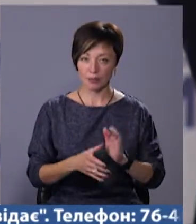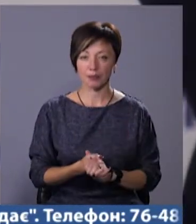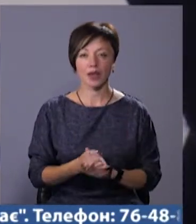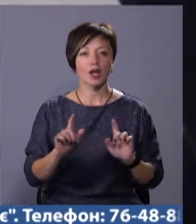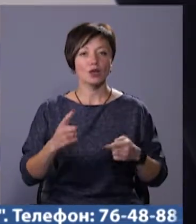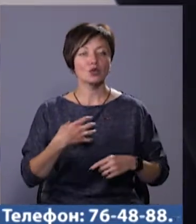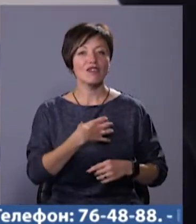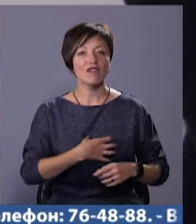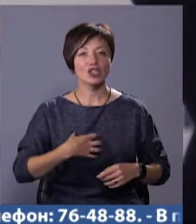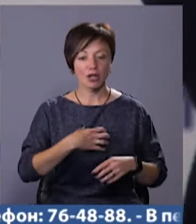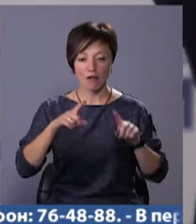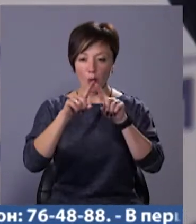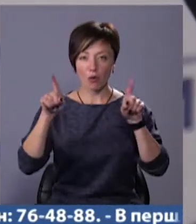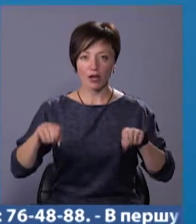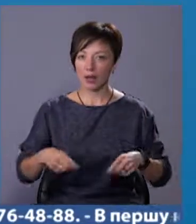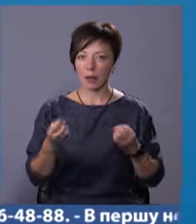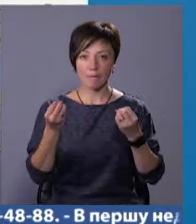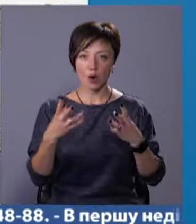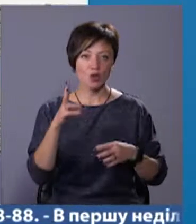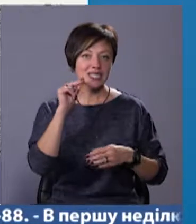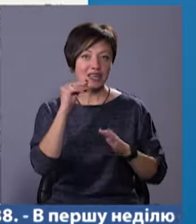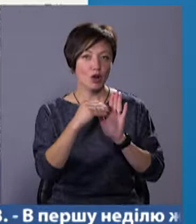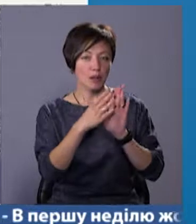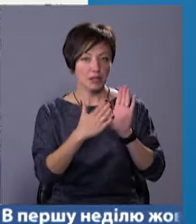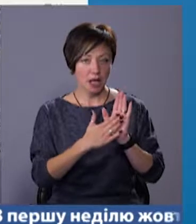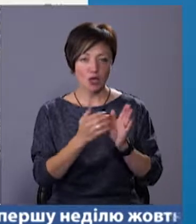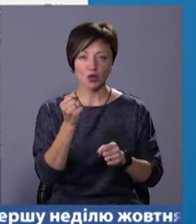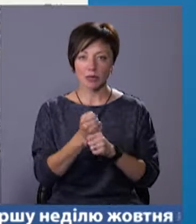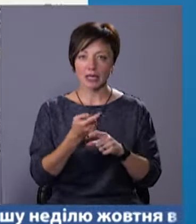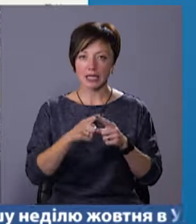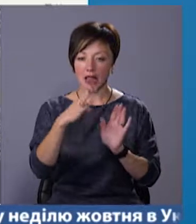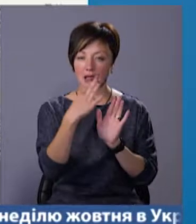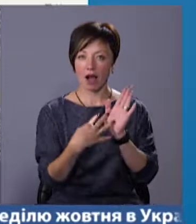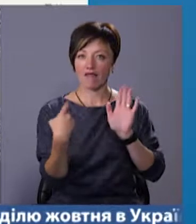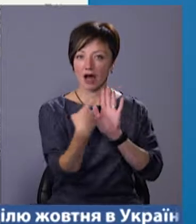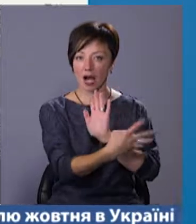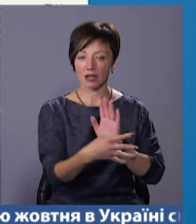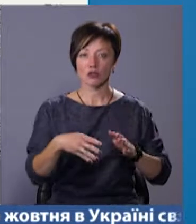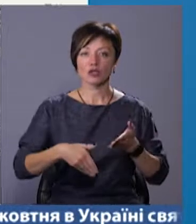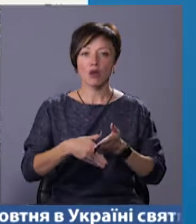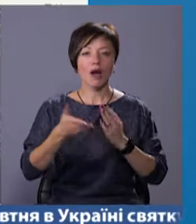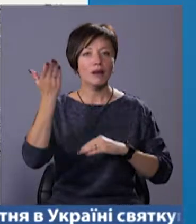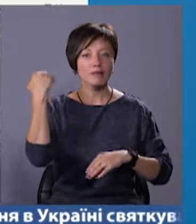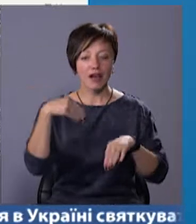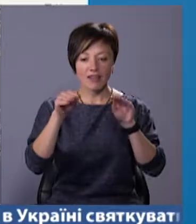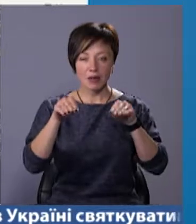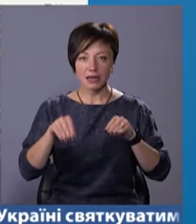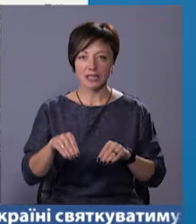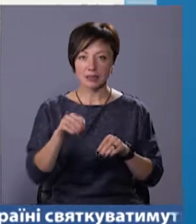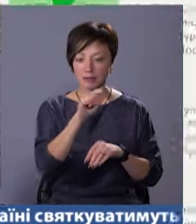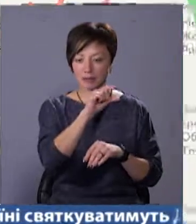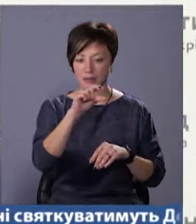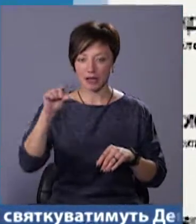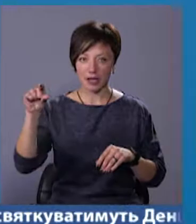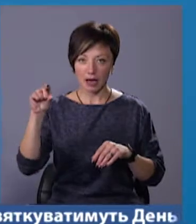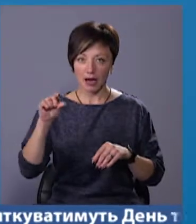Дуже важливо у бюлетені не просто цифру написати, а зробити це трафаретним способом, як колись виписували індекси на поштових